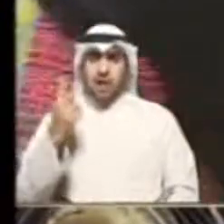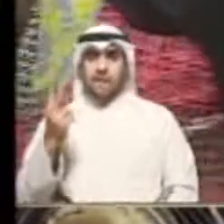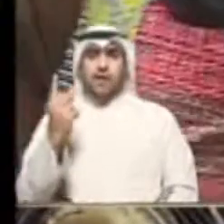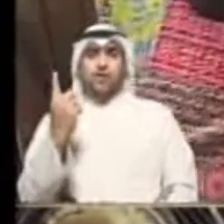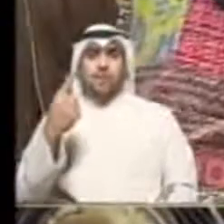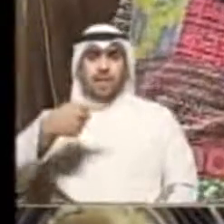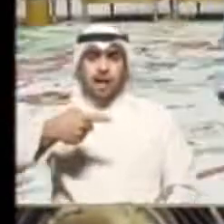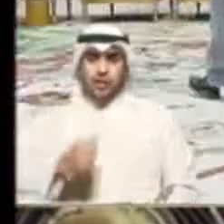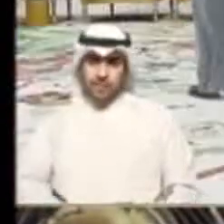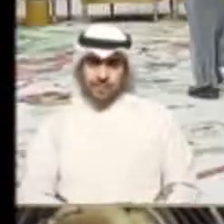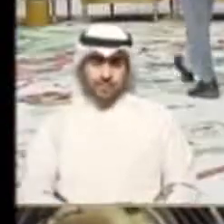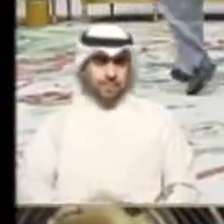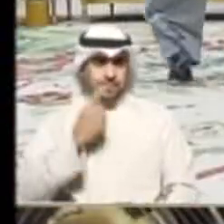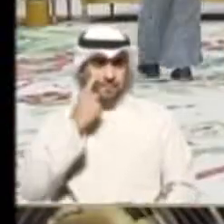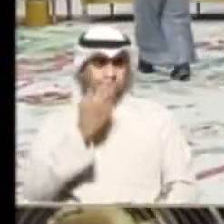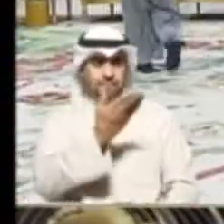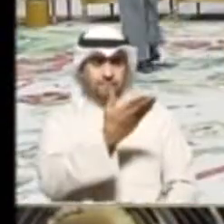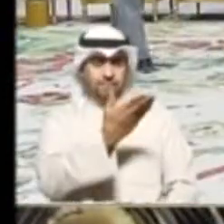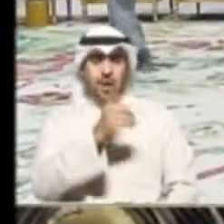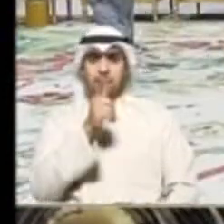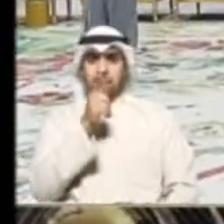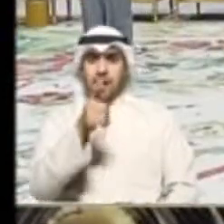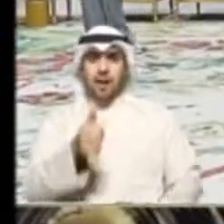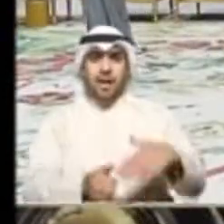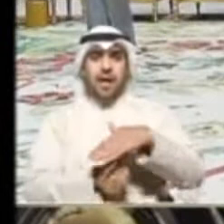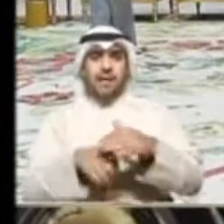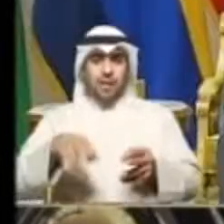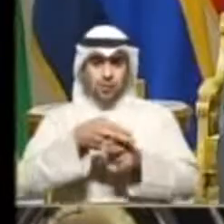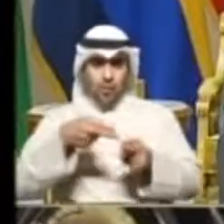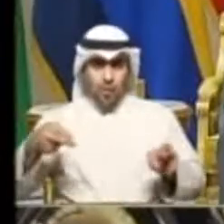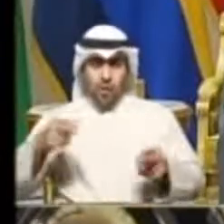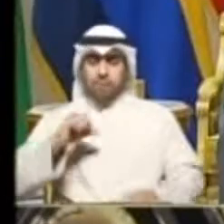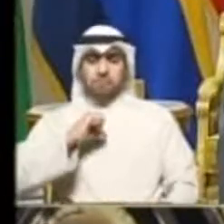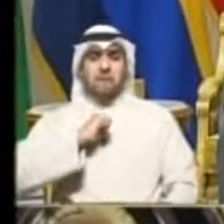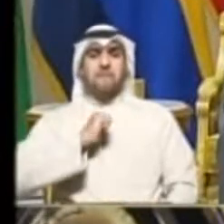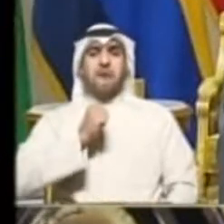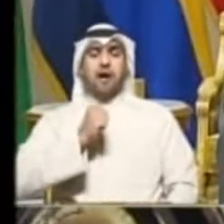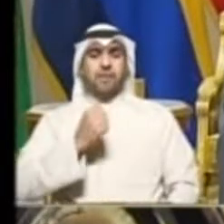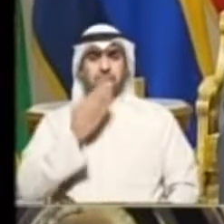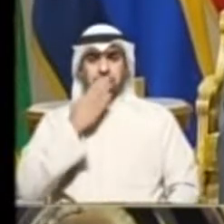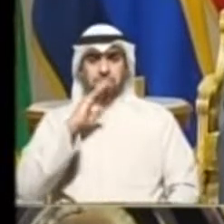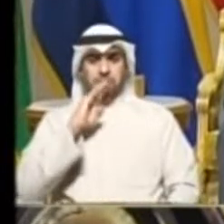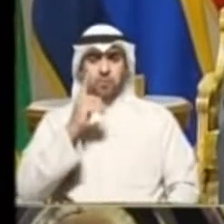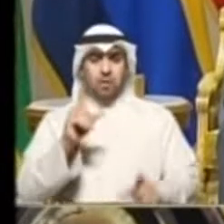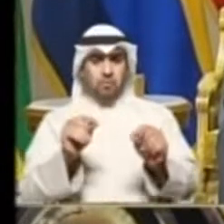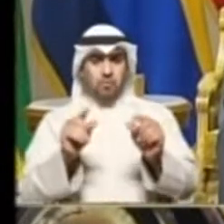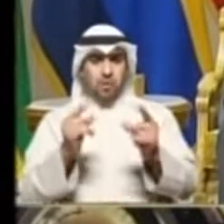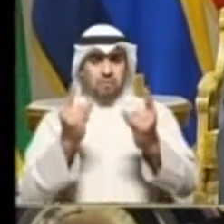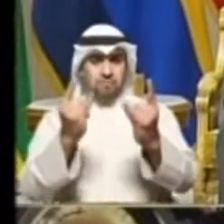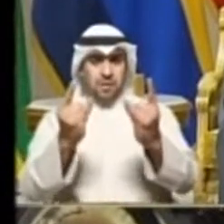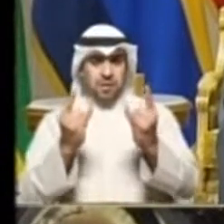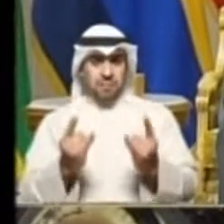2016-2017. هذا وقد عبر سموه رعاه الله عن فرحه واعتزازه بالنجاح الذي